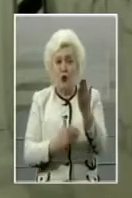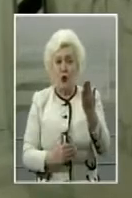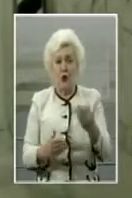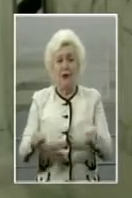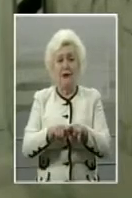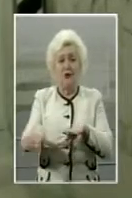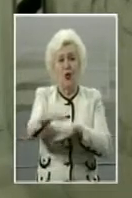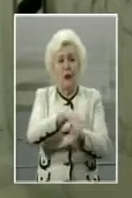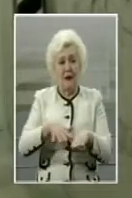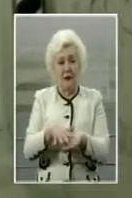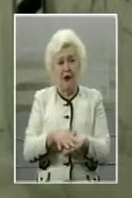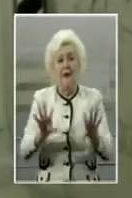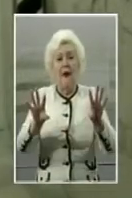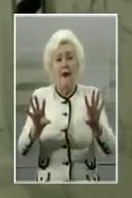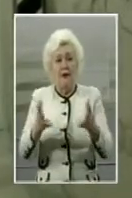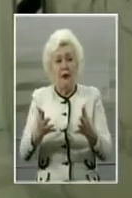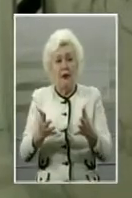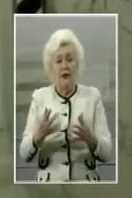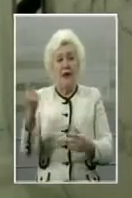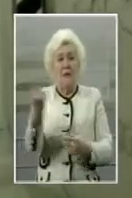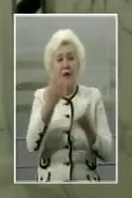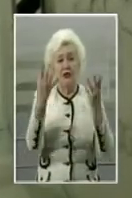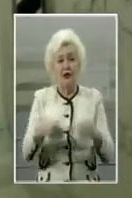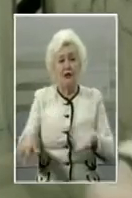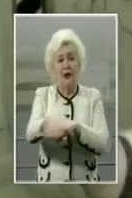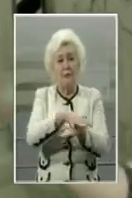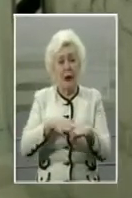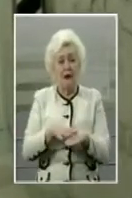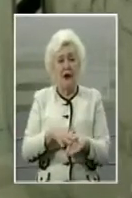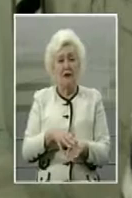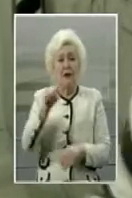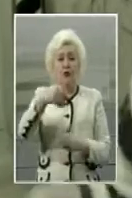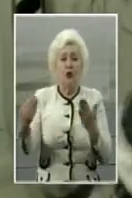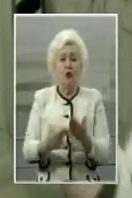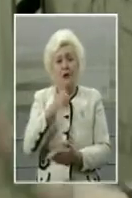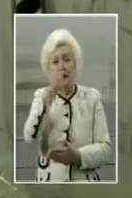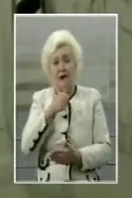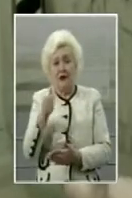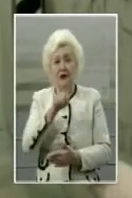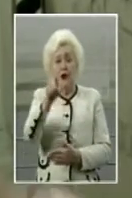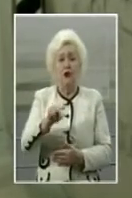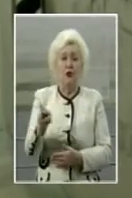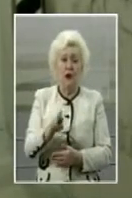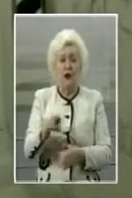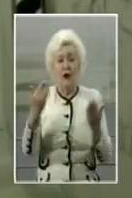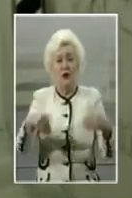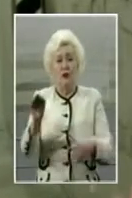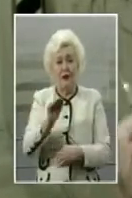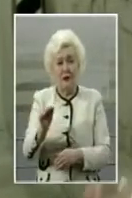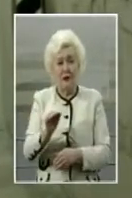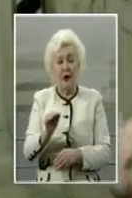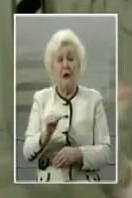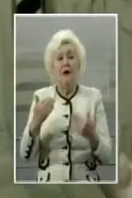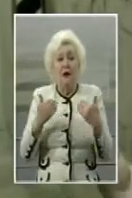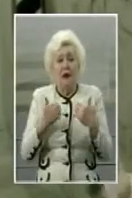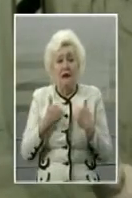Майдана, то події перших днів Майдана, то Новий рік, то вже січень, то вже лютий. І